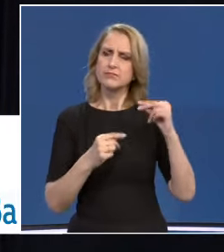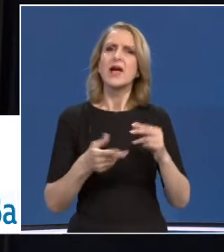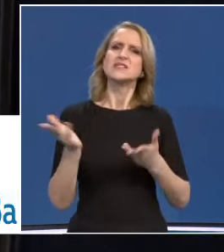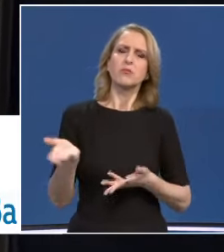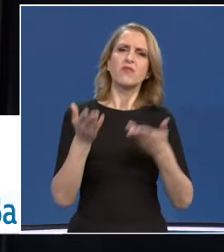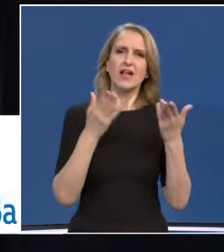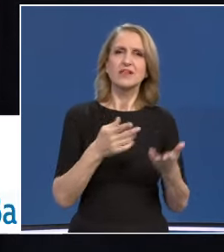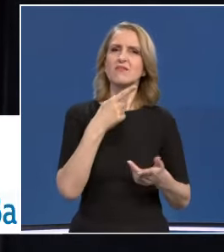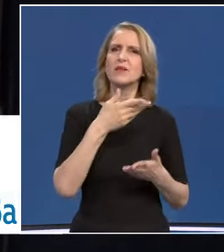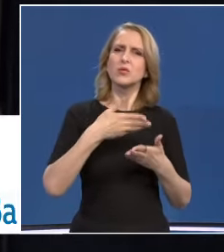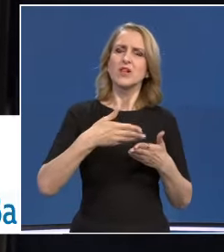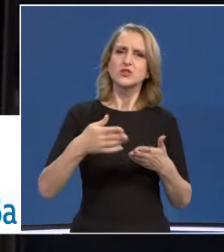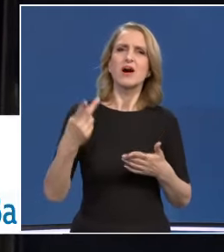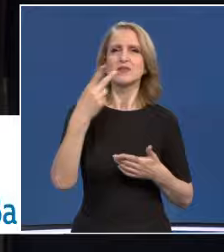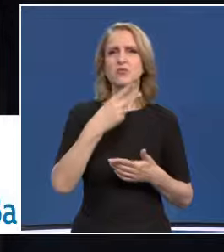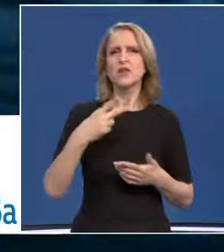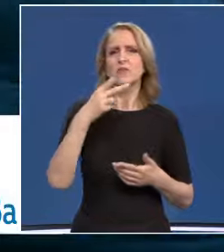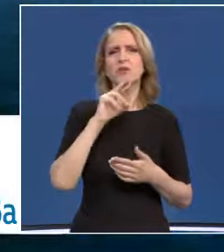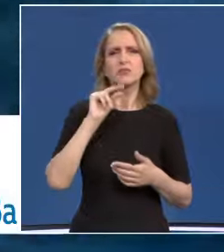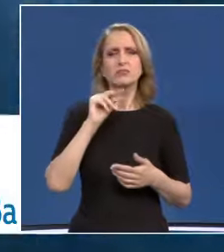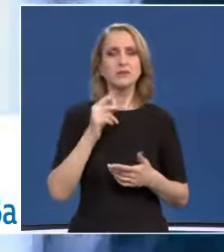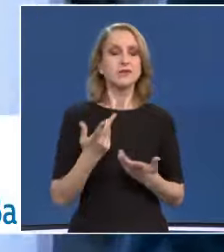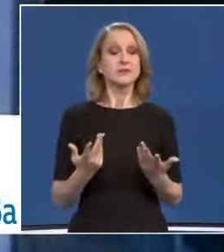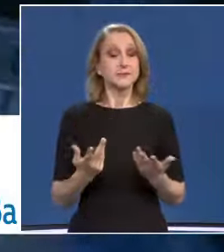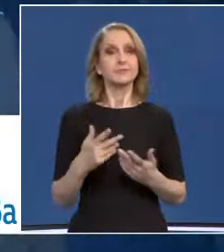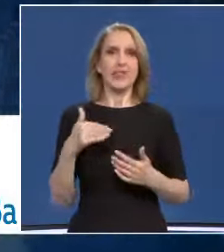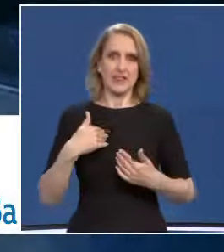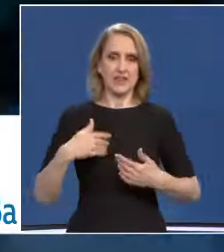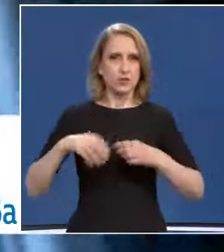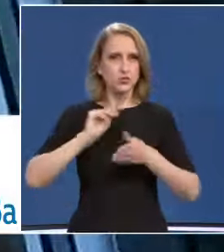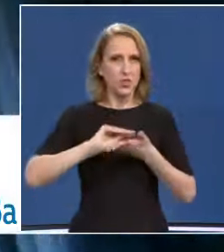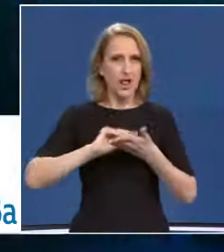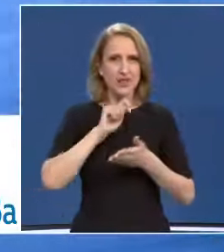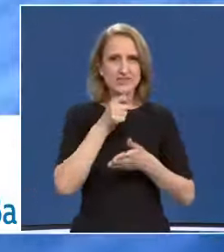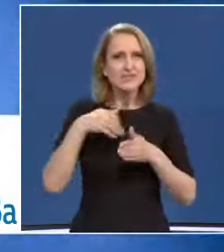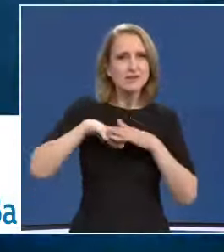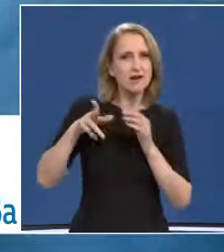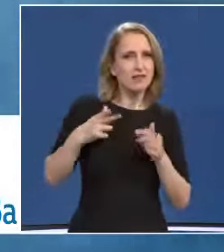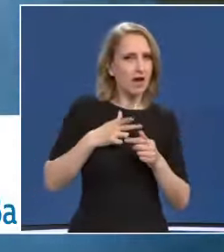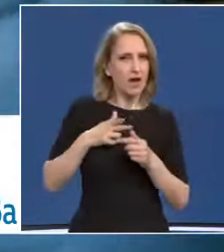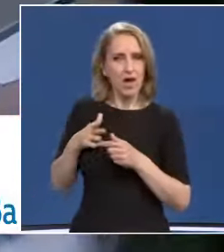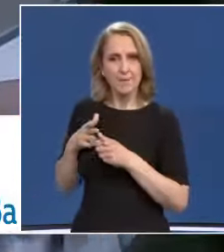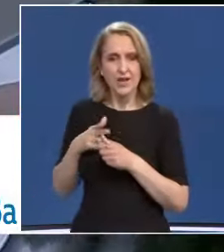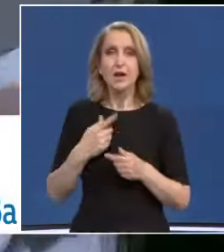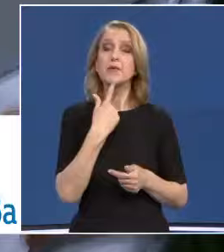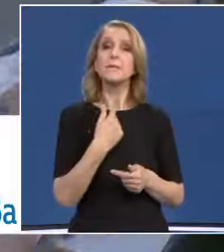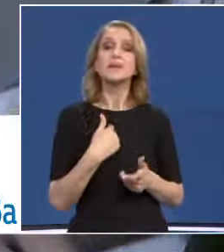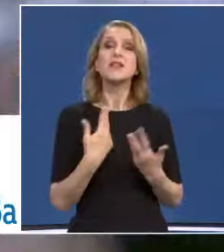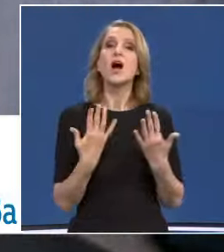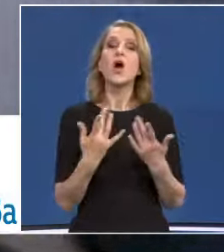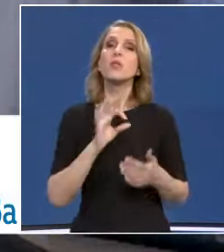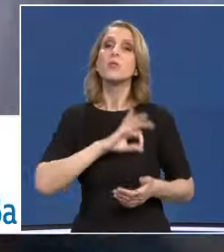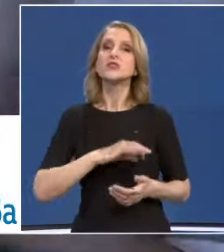ще се проведе в няколко етапа. Вие продължавате си повтаряте една и също. Отиваме на събитието с скрита камера. Още на прага ни питат колко